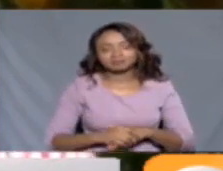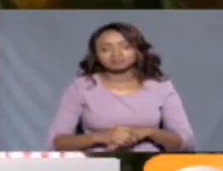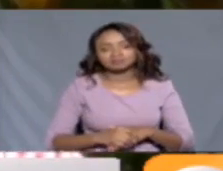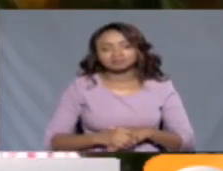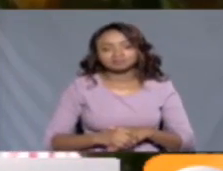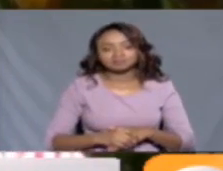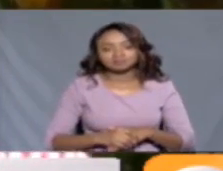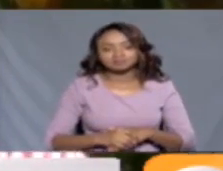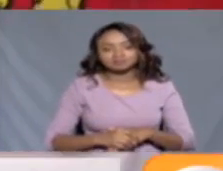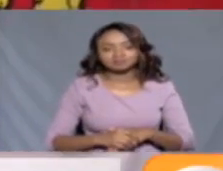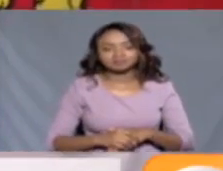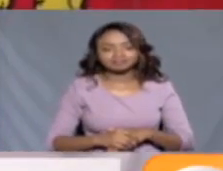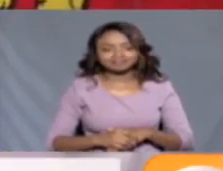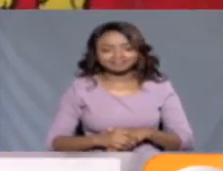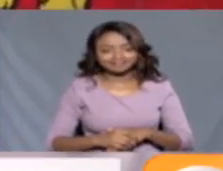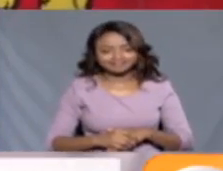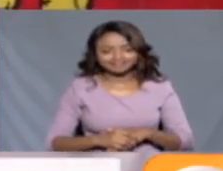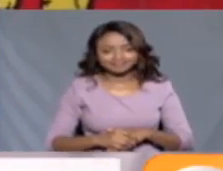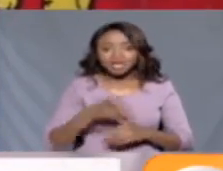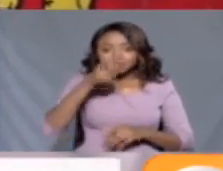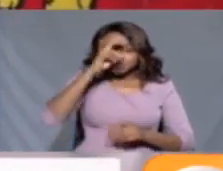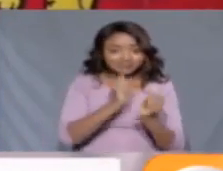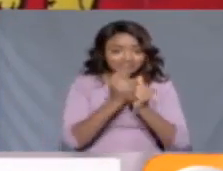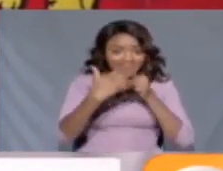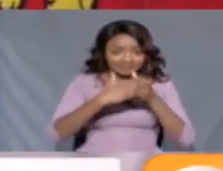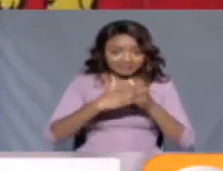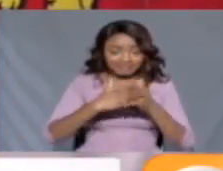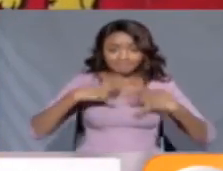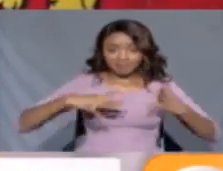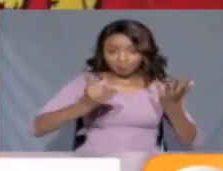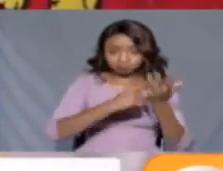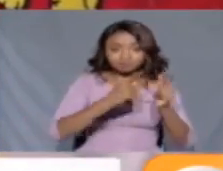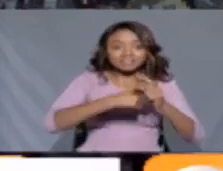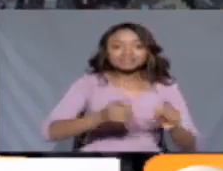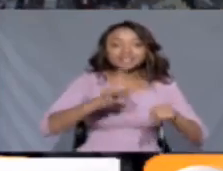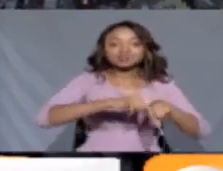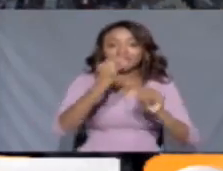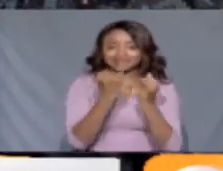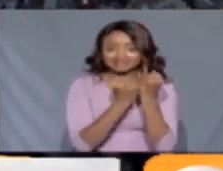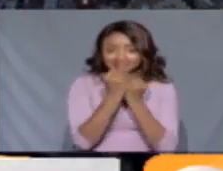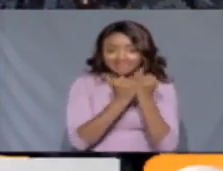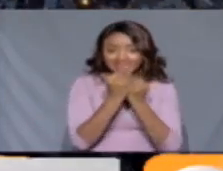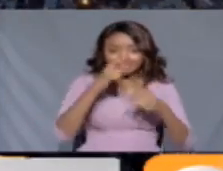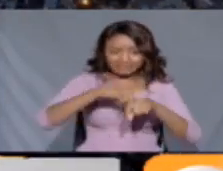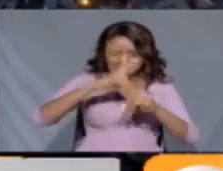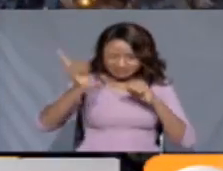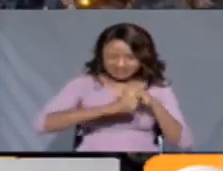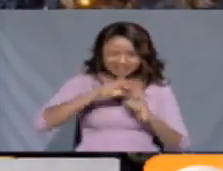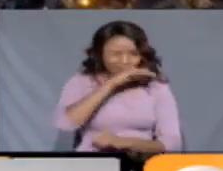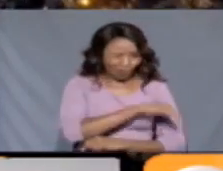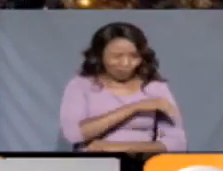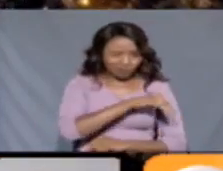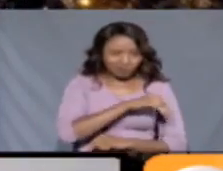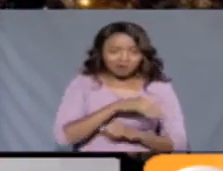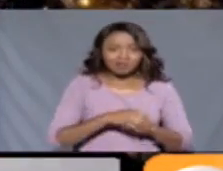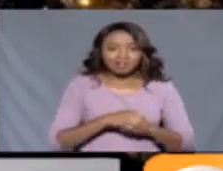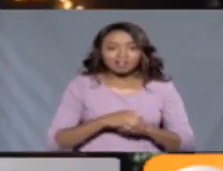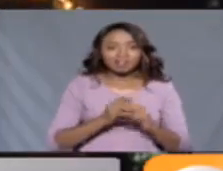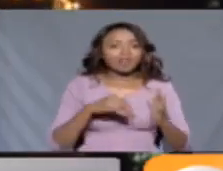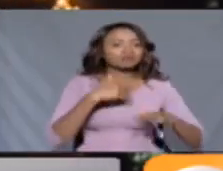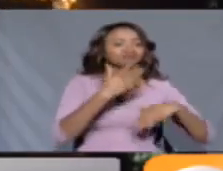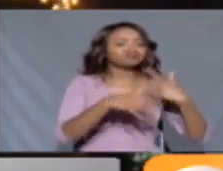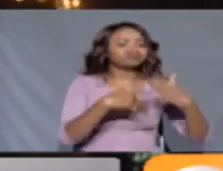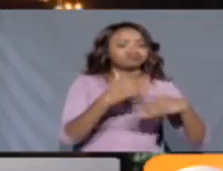watoke nje waje kuhesabiwa. The 2019 census will begin Saturday at 6 p.m. and run until Sunday at 6 a.m. Then